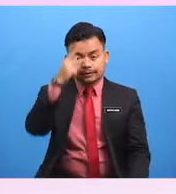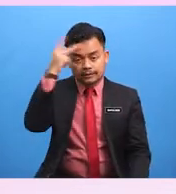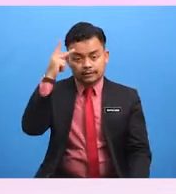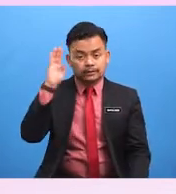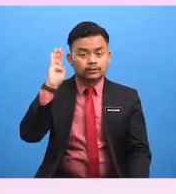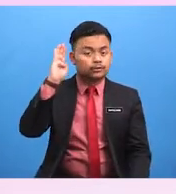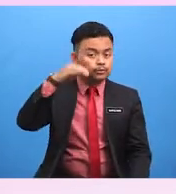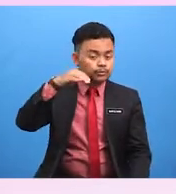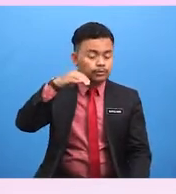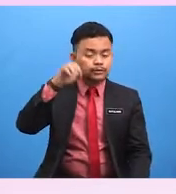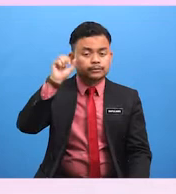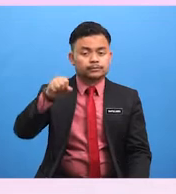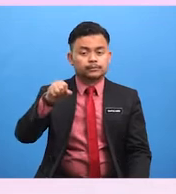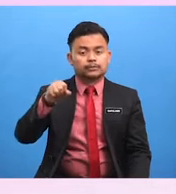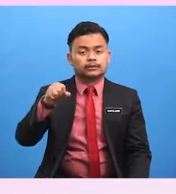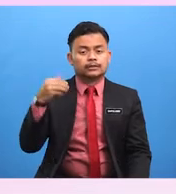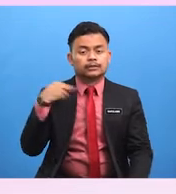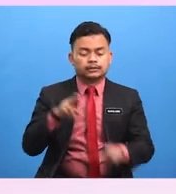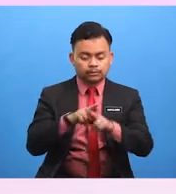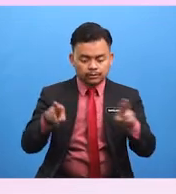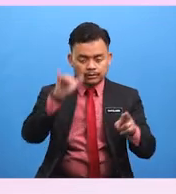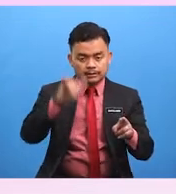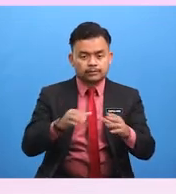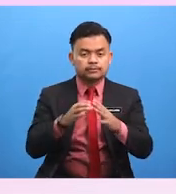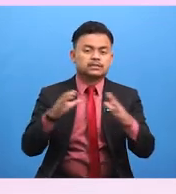besar untuk menyimpan buku.